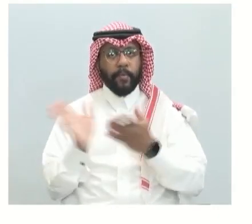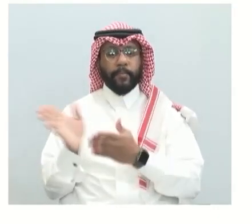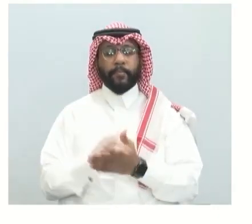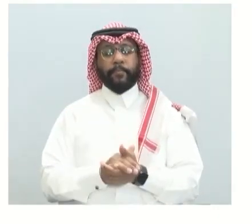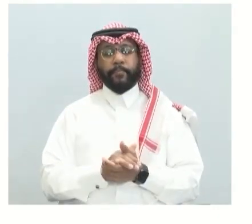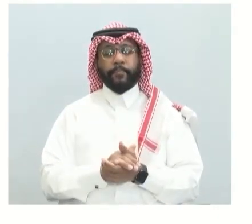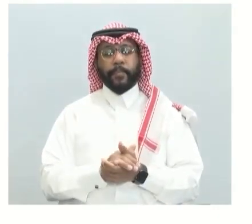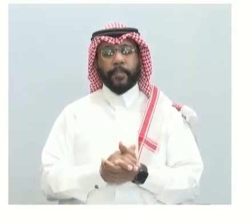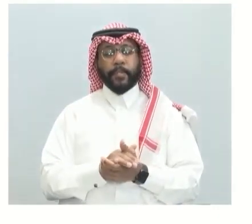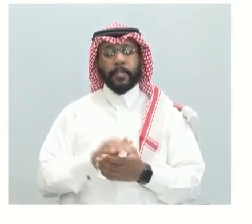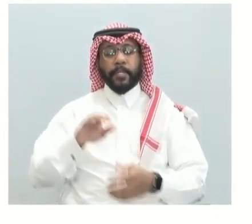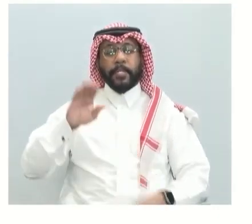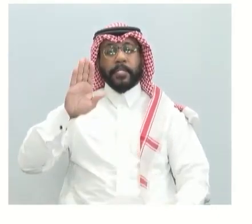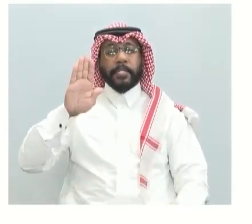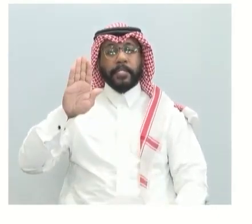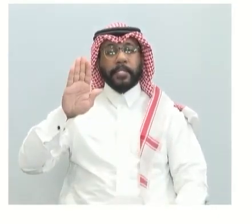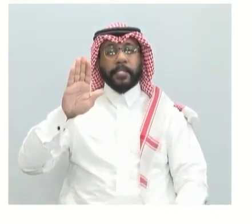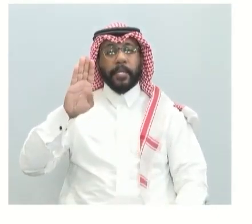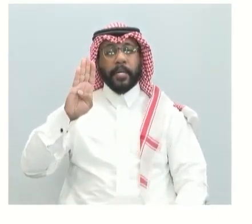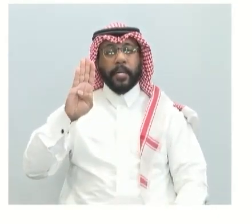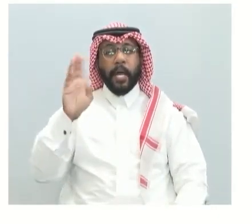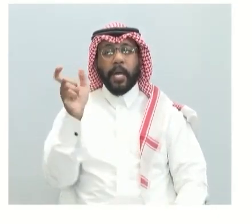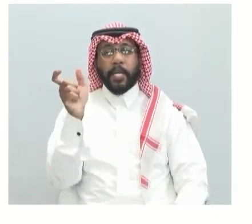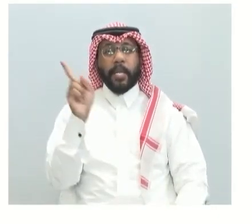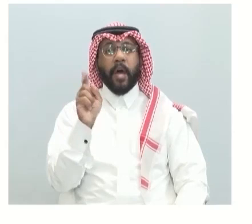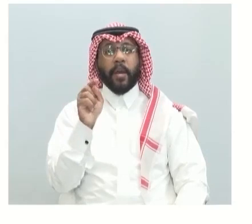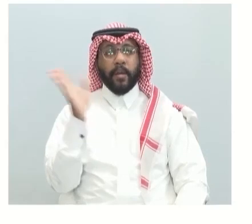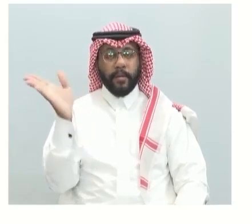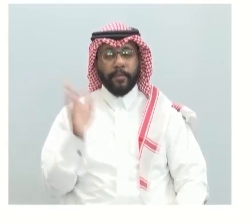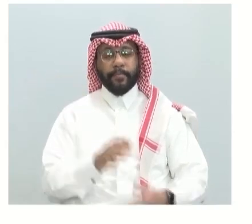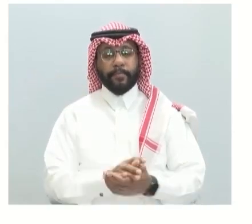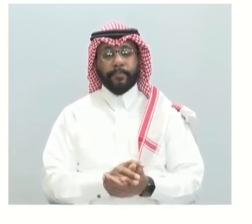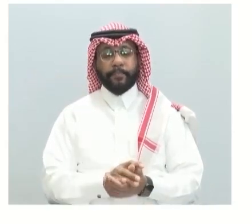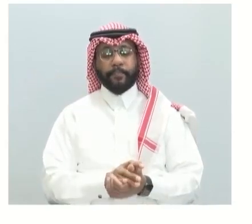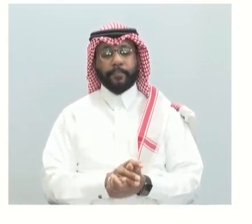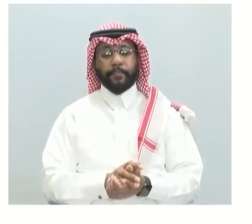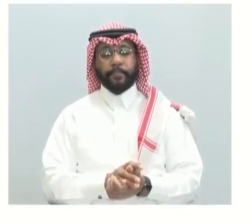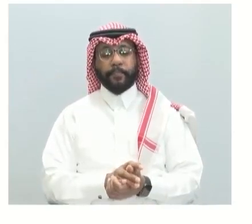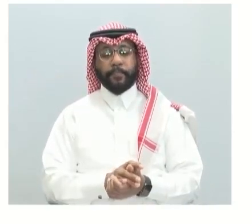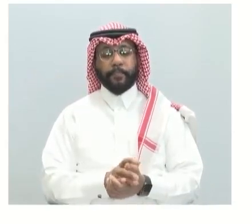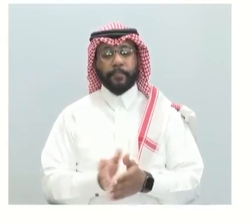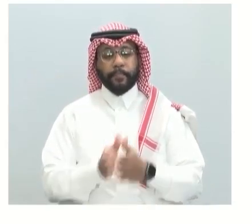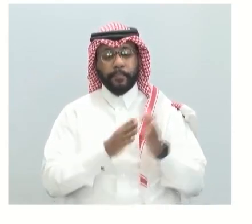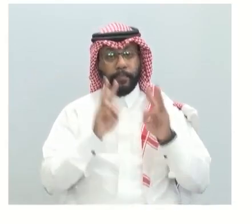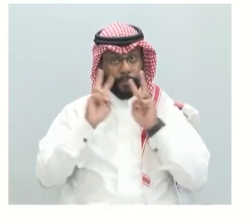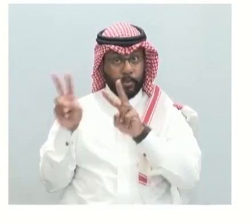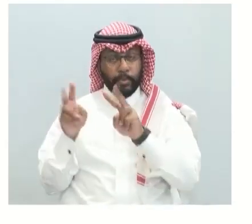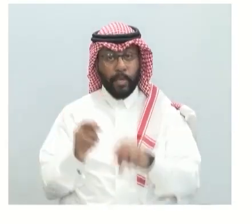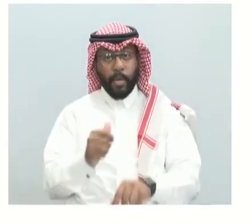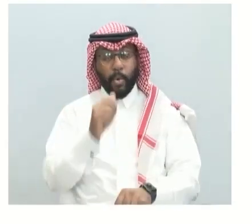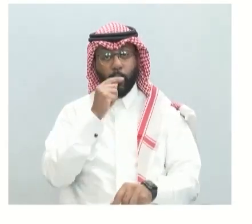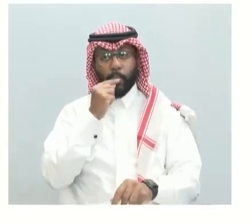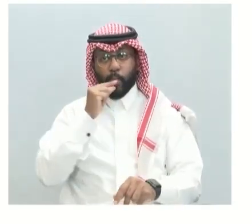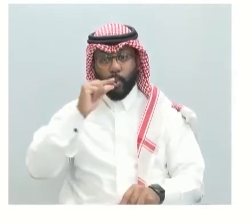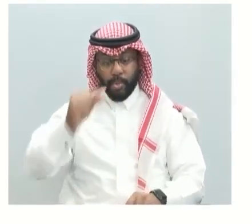طبعا الماسح الضوئي مثل ما راينا يتم استخدام الادخال الصور والرسومات والوثائق هل تعرف هذا الجهاز